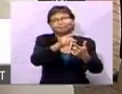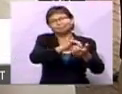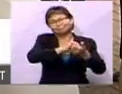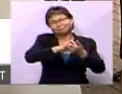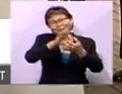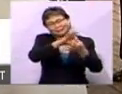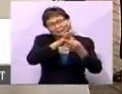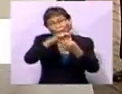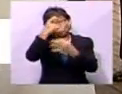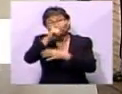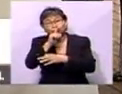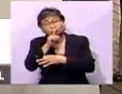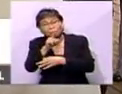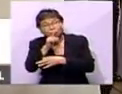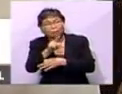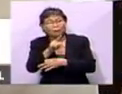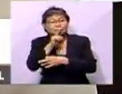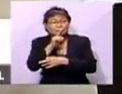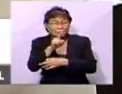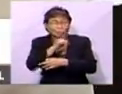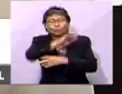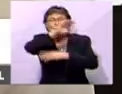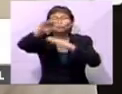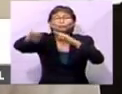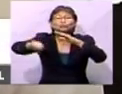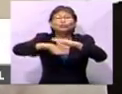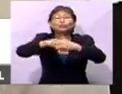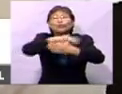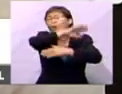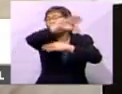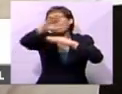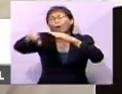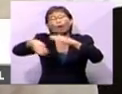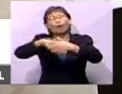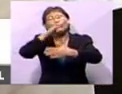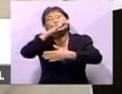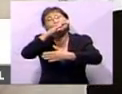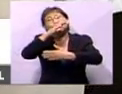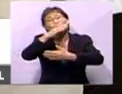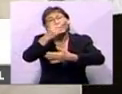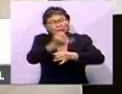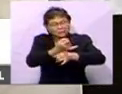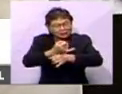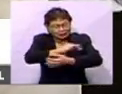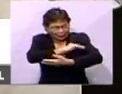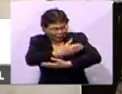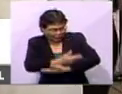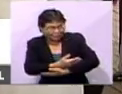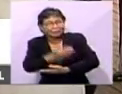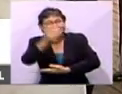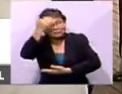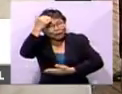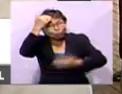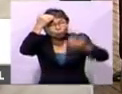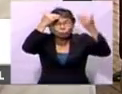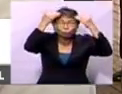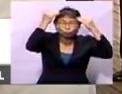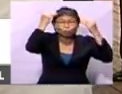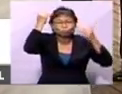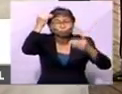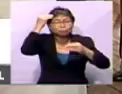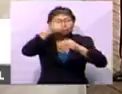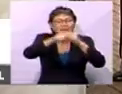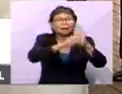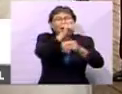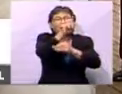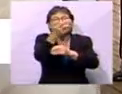untuk memastikan supaya kesemua ibu yang mereka anak mereka akan tahu tentang Adam